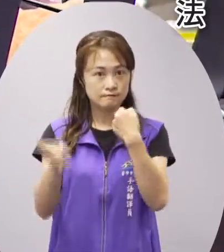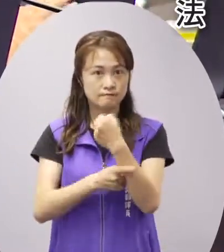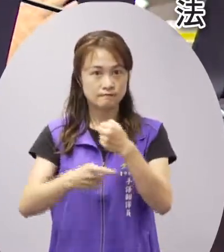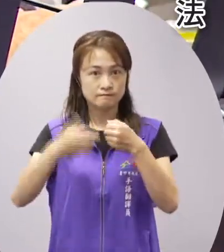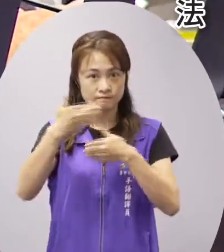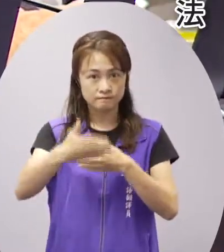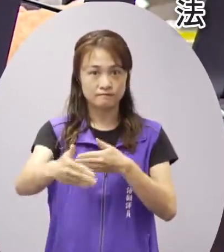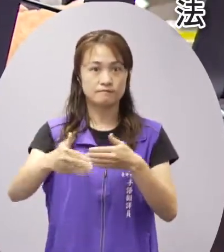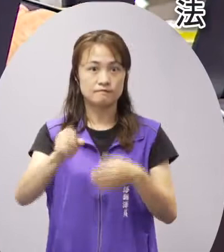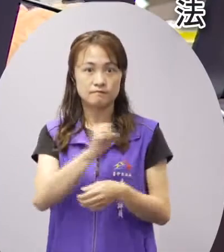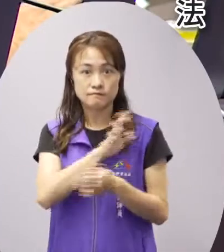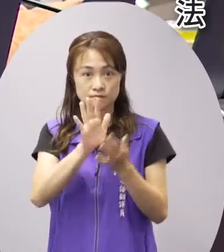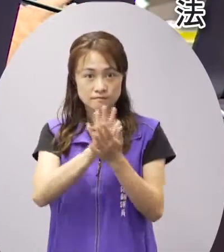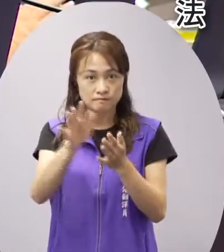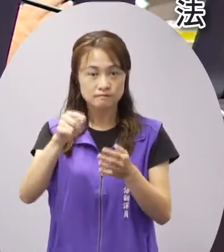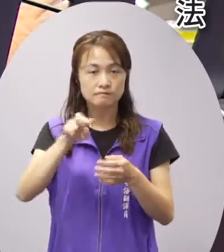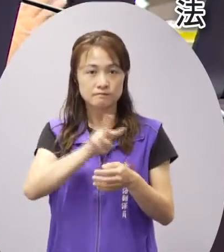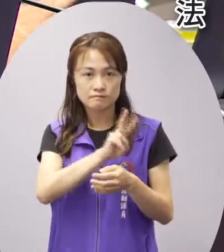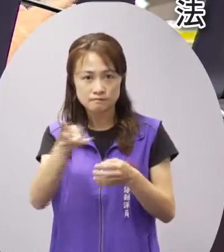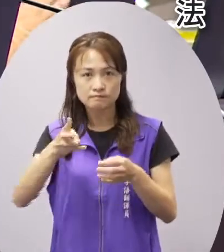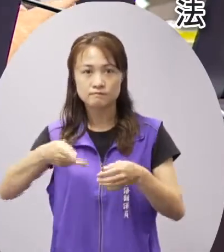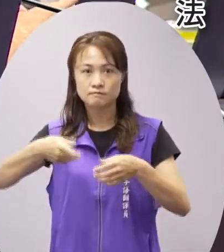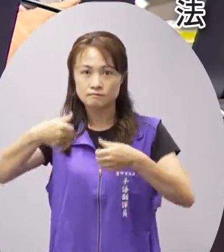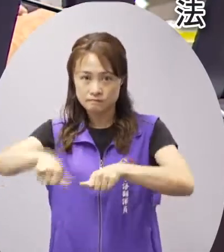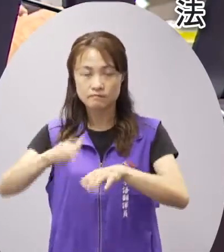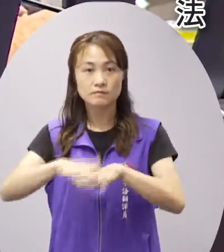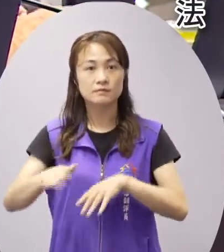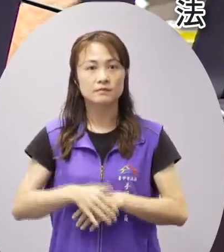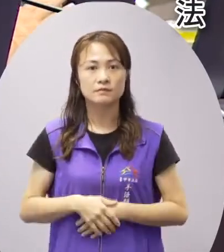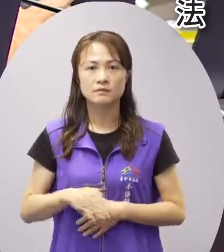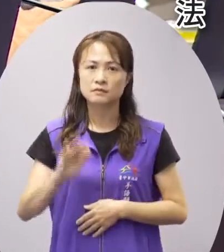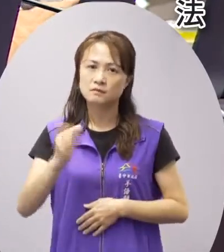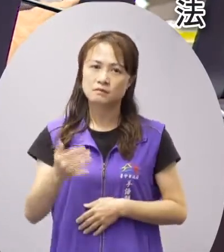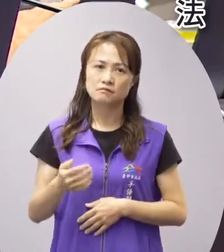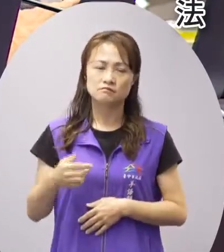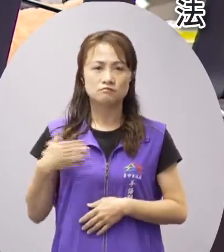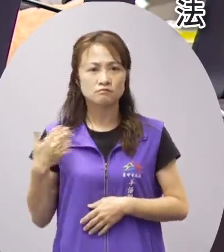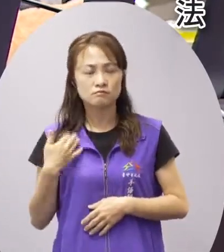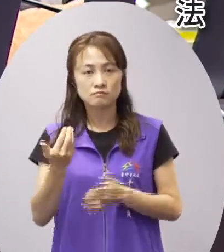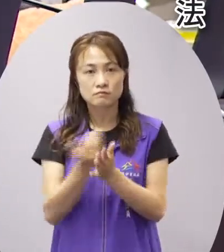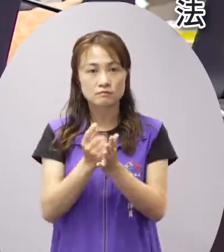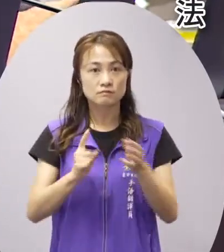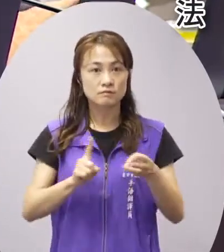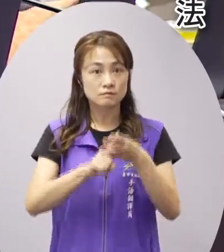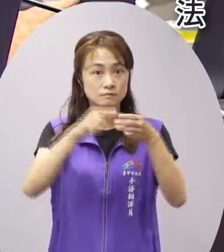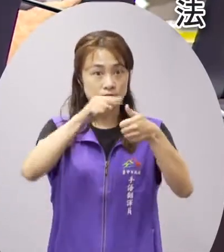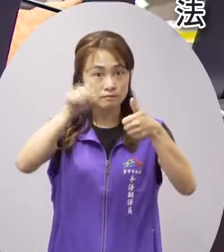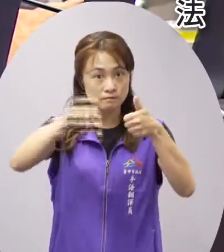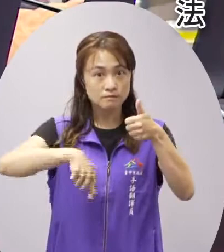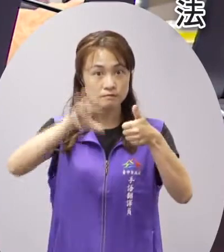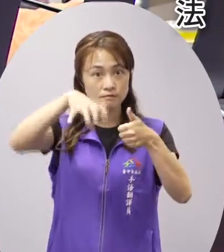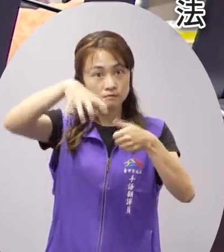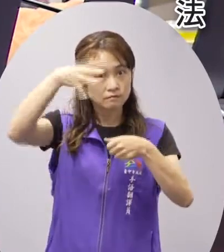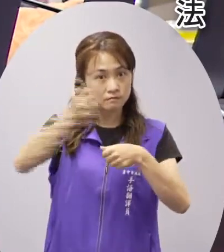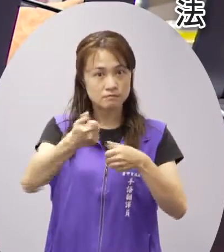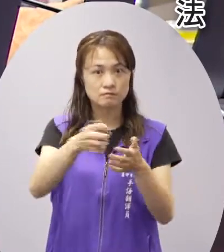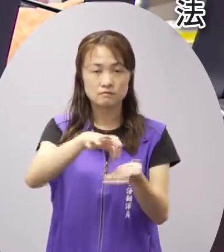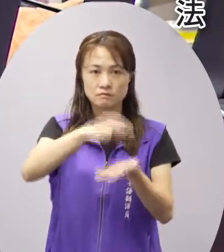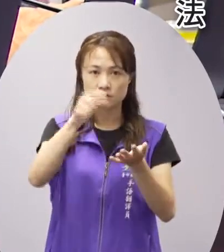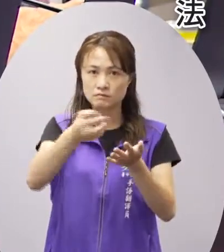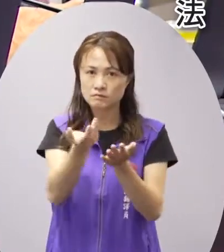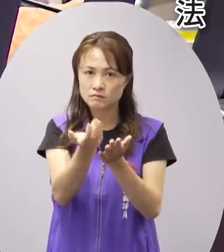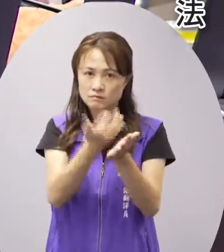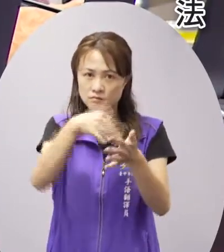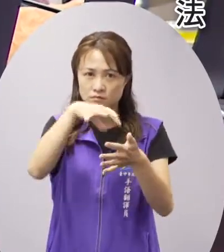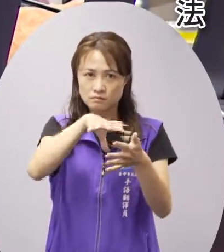嘛？那我不知道刚刚这个主计处长所谈到的那个50亿的预算里头有没有含